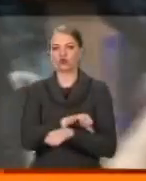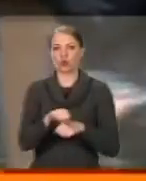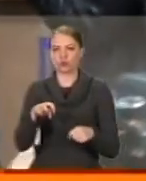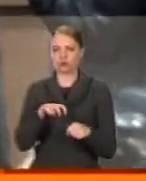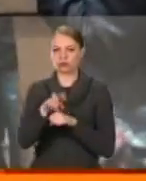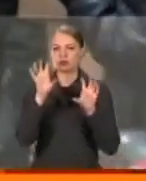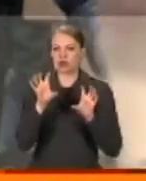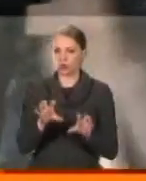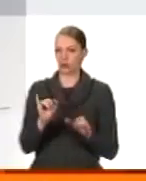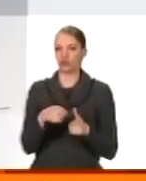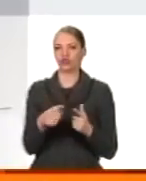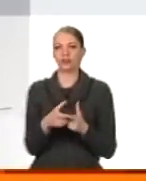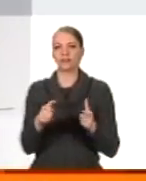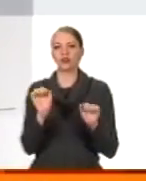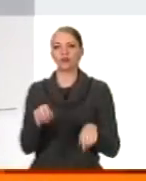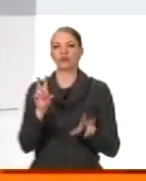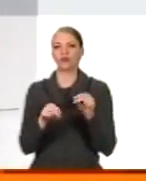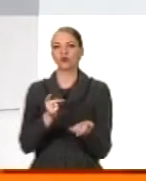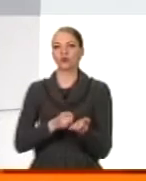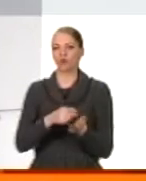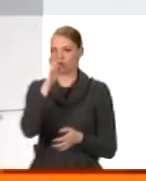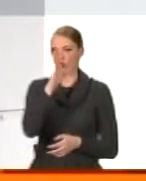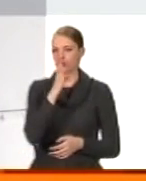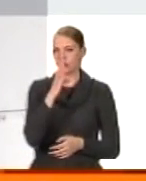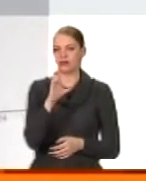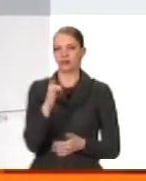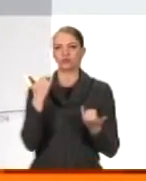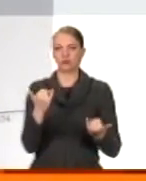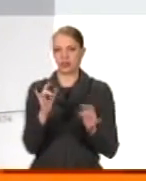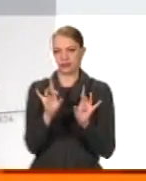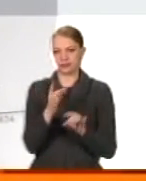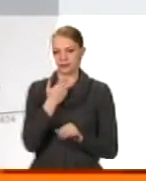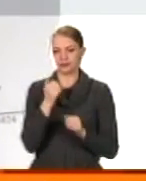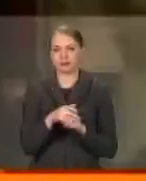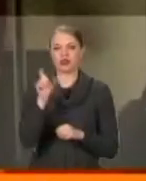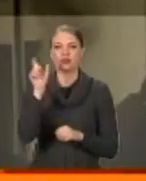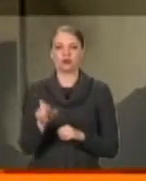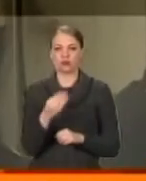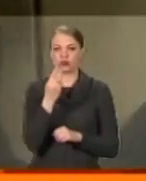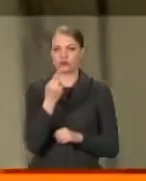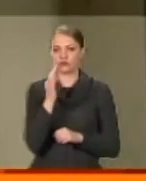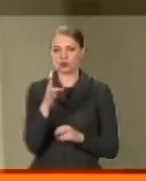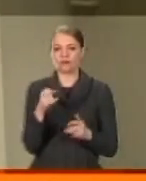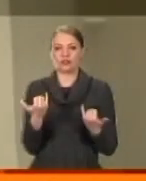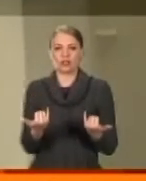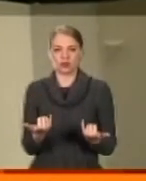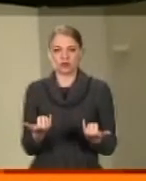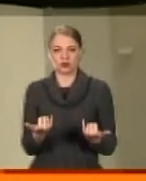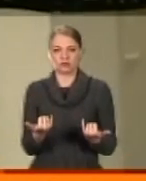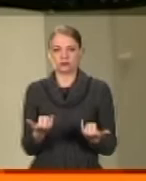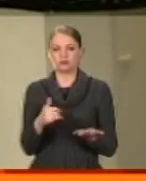перетнав закон, і чи квитки можна вважати доказами Держзради, в СБУ наразі не коментують. Пан Шевцов наразі